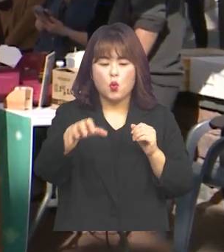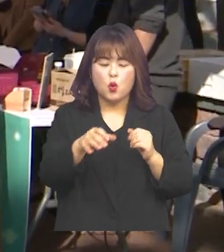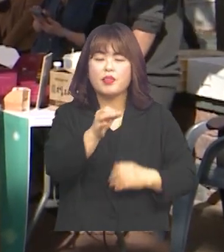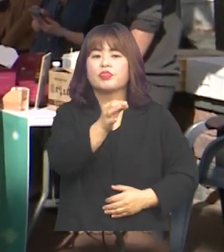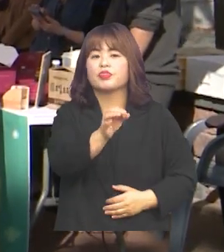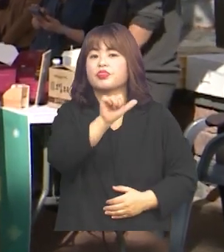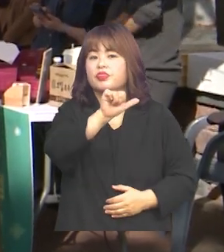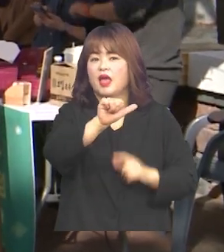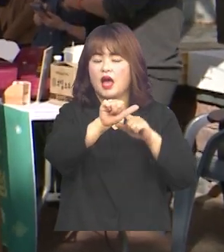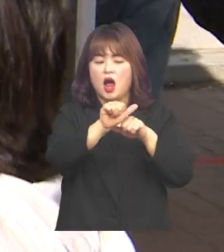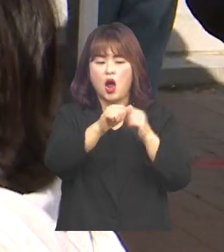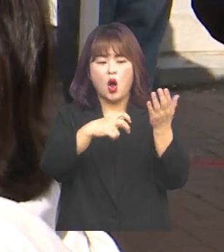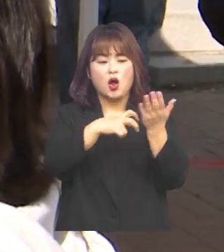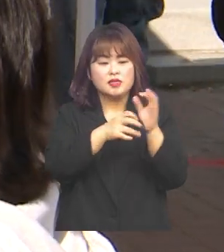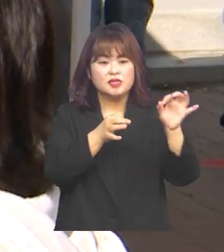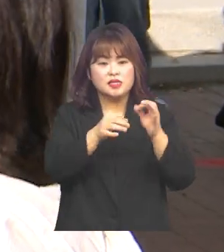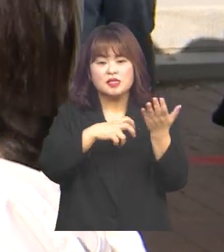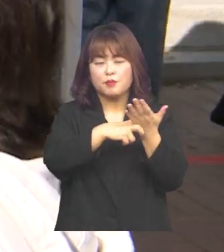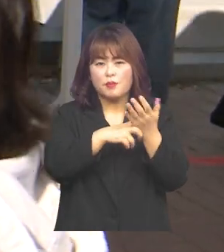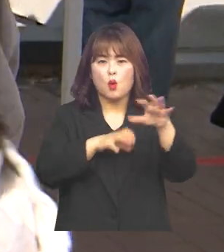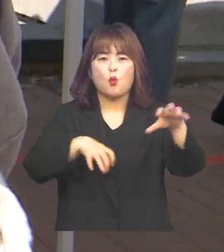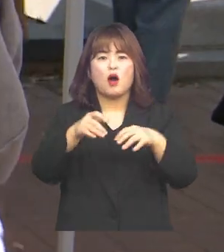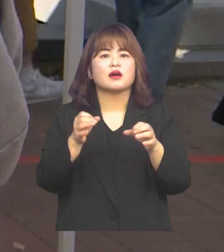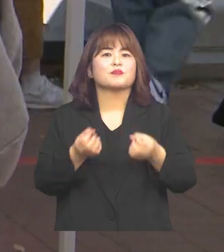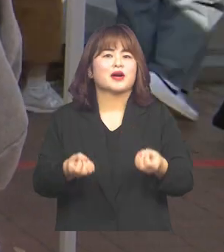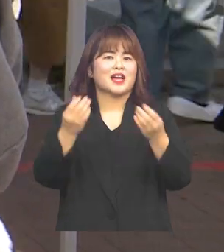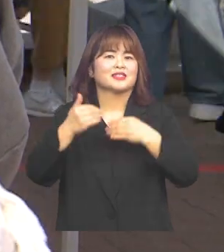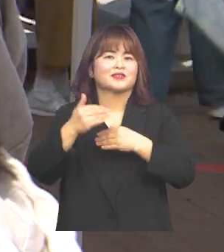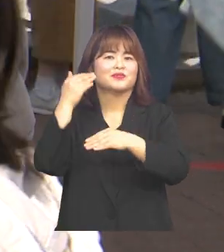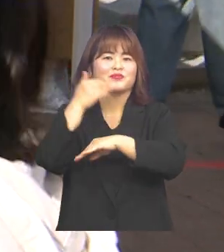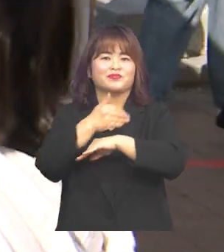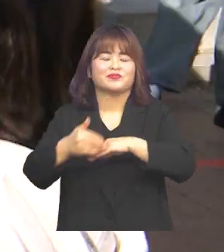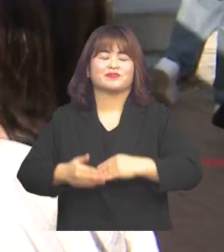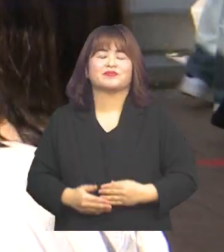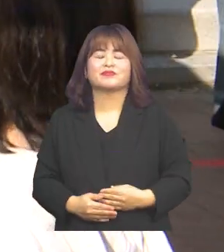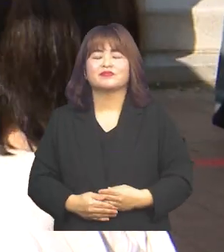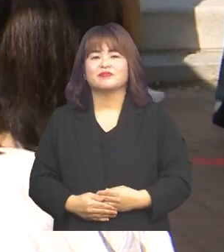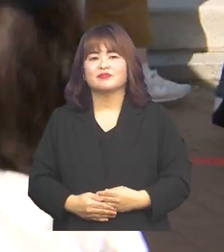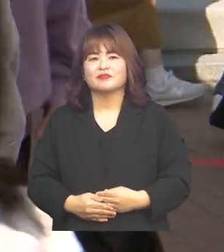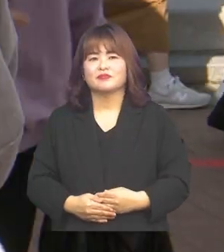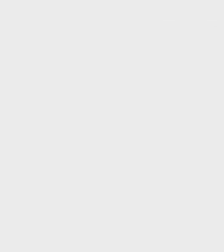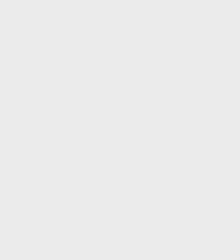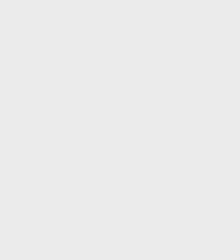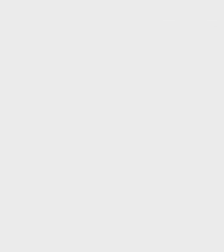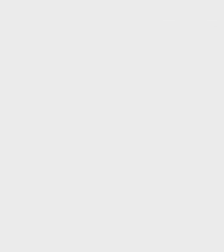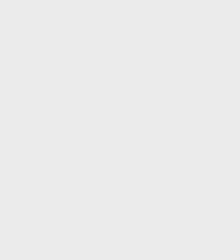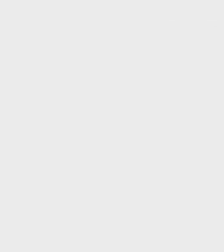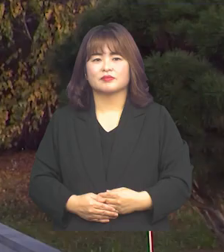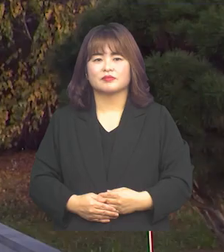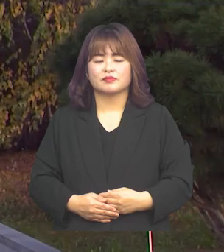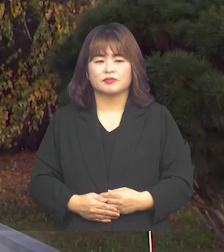5개 상점가에서 온누리 상품권 환급 행사 등도 진행됩니다.